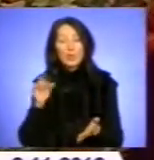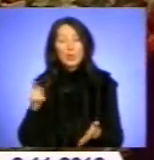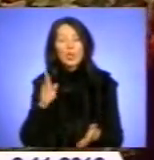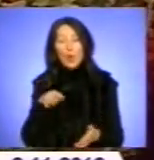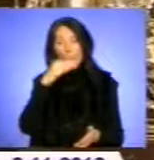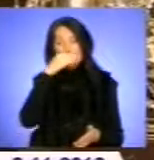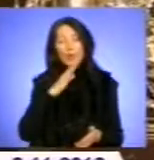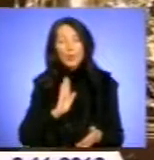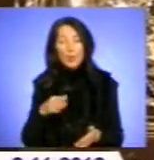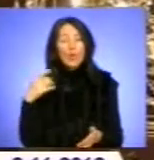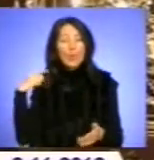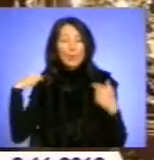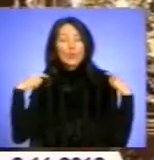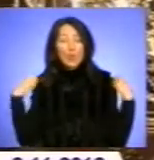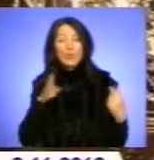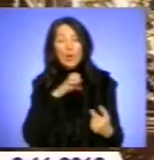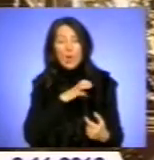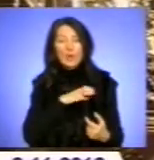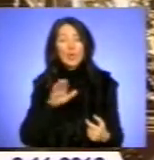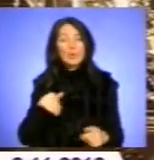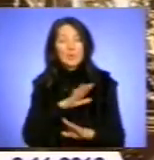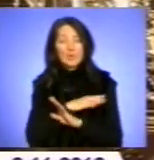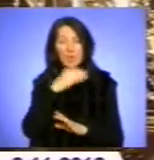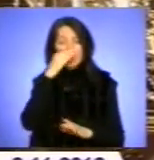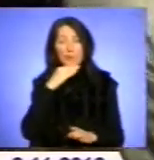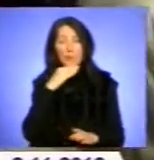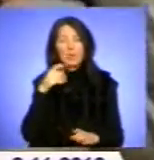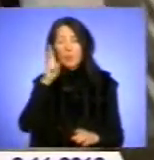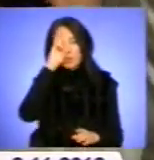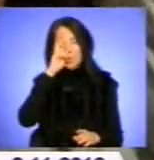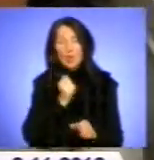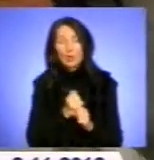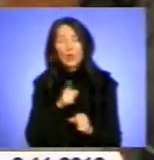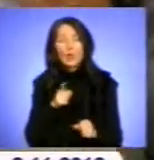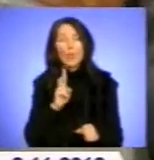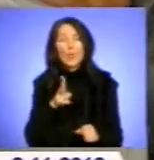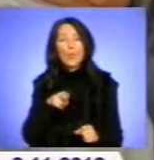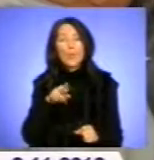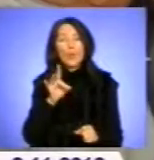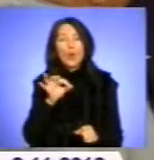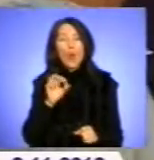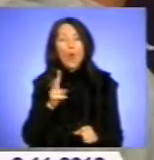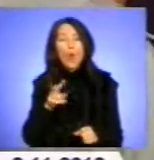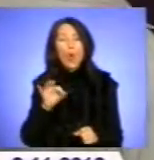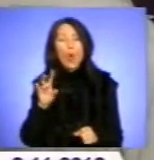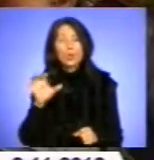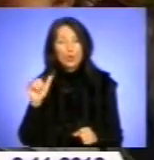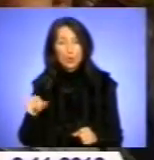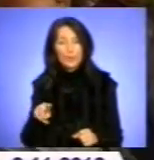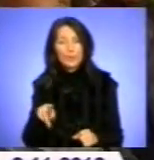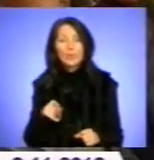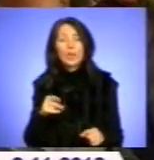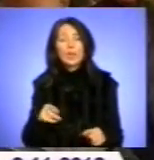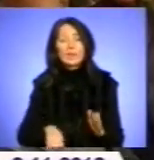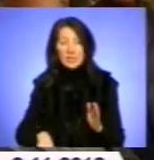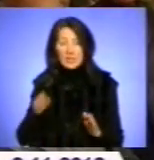достойником. Після смерті батька цісар Максиміліан зробив Дмитрія солунським проконсулом. З дитинства святий Дмитрій виховувався у християнській